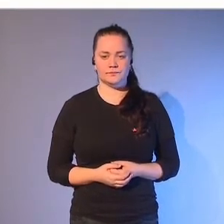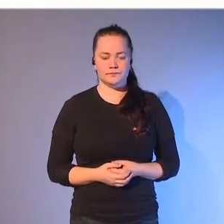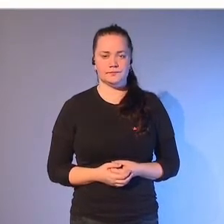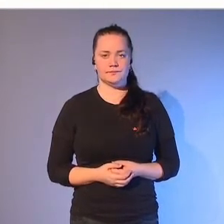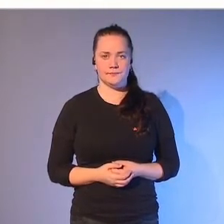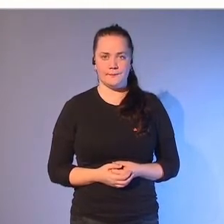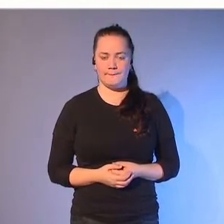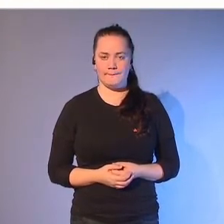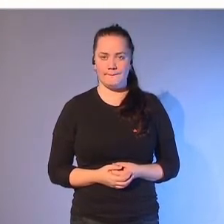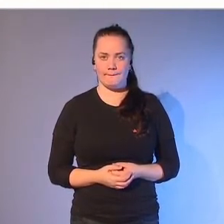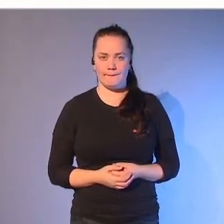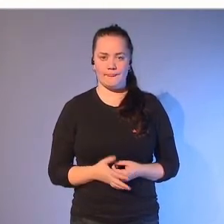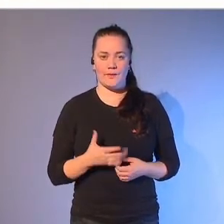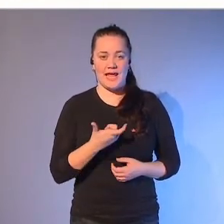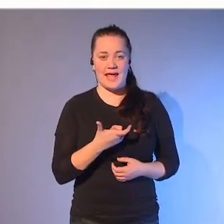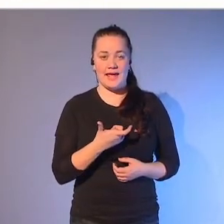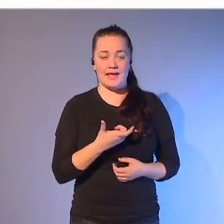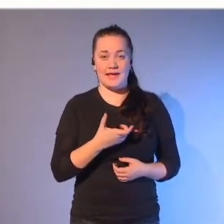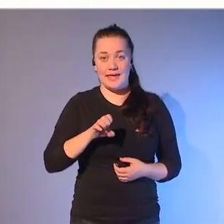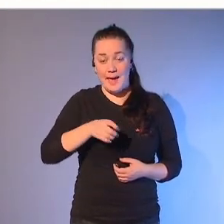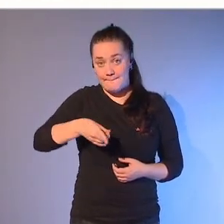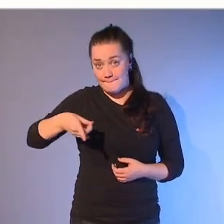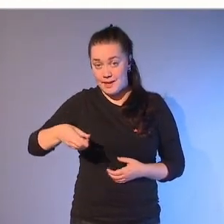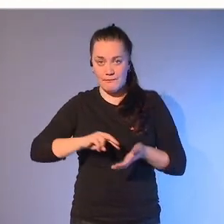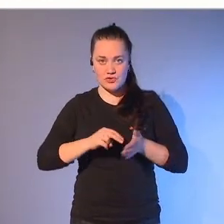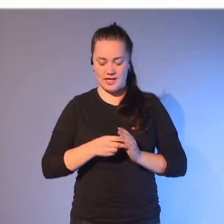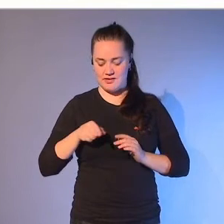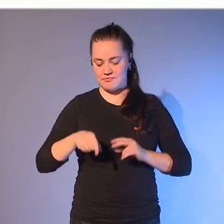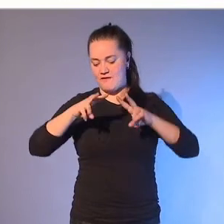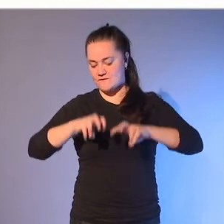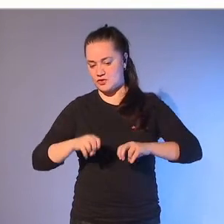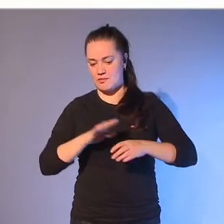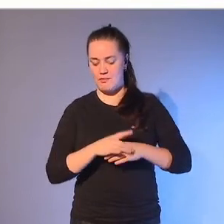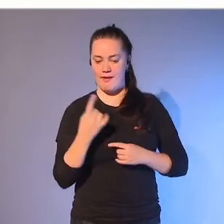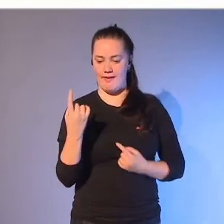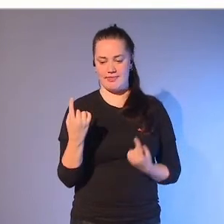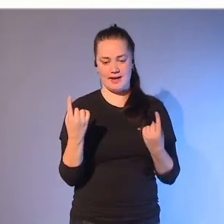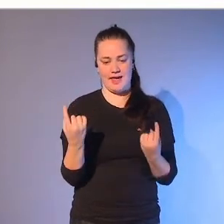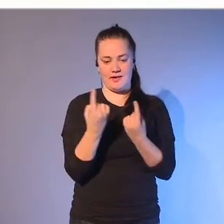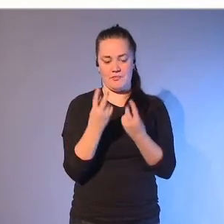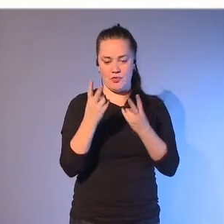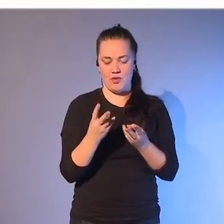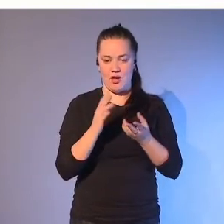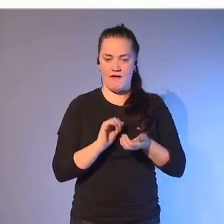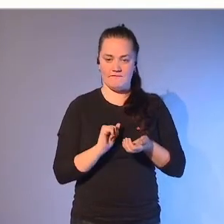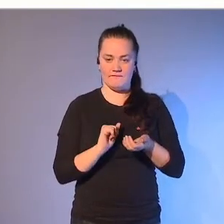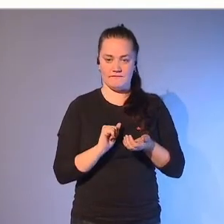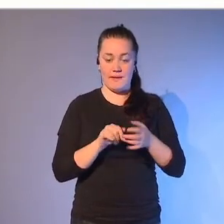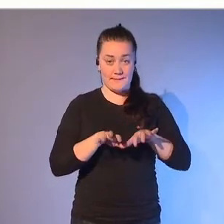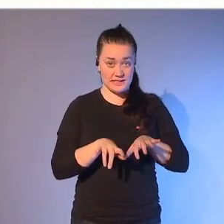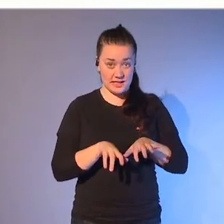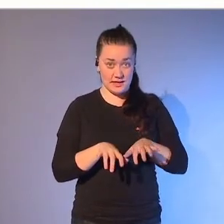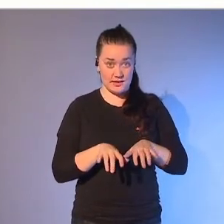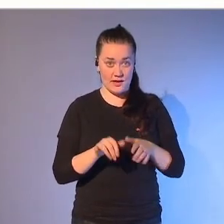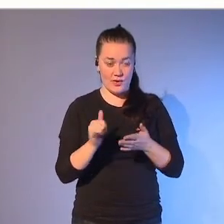den GEP-prosjektet som har forsket på 1-til-1-bruk av PC-er